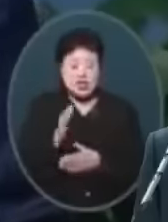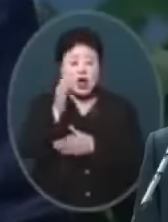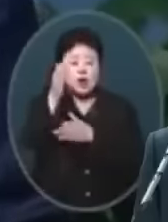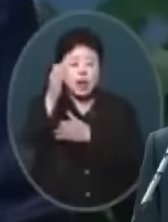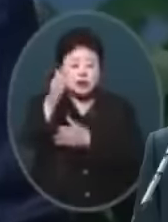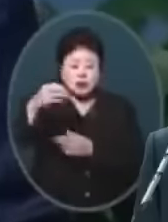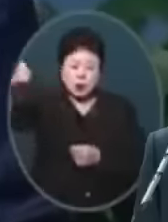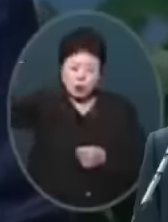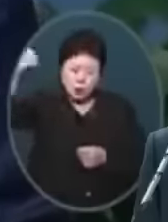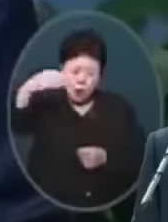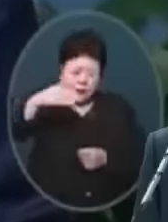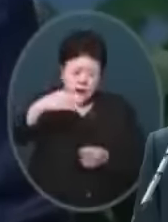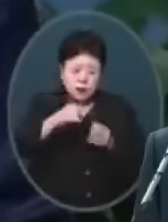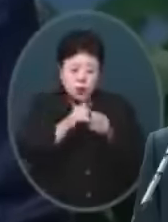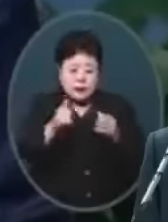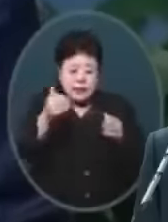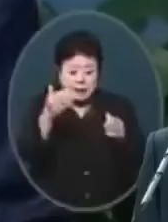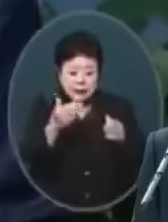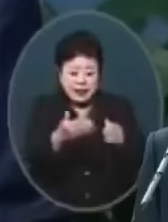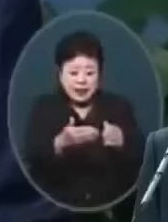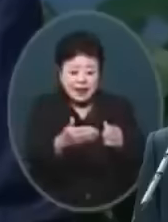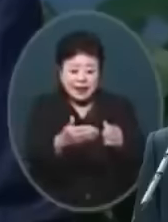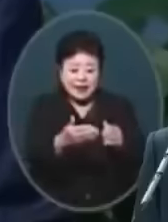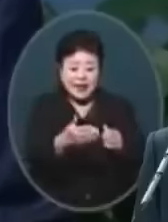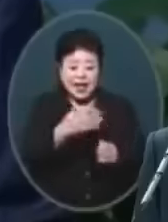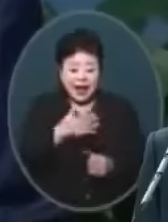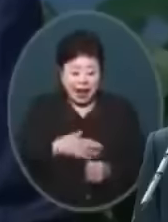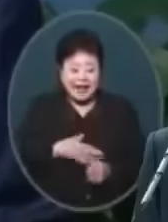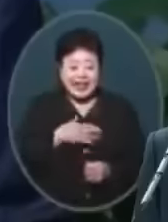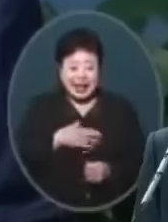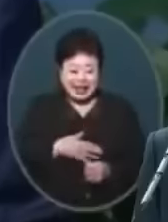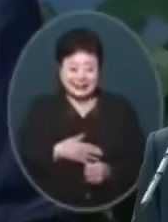영광스러운 광채를 사람들에게 알게